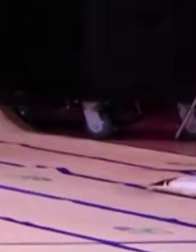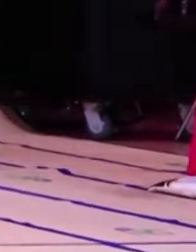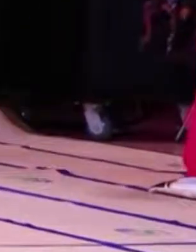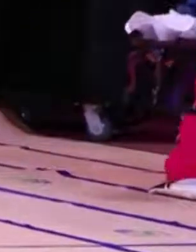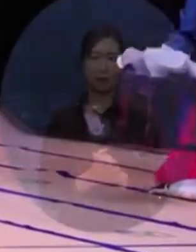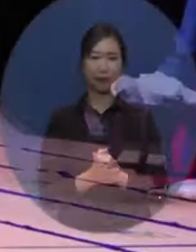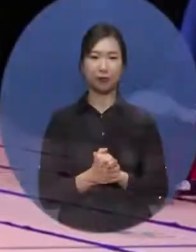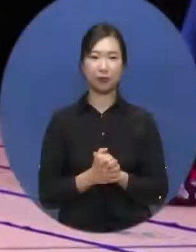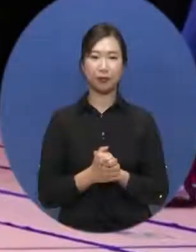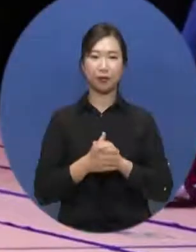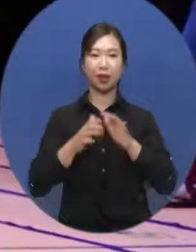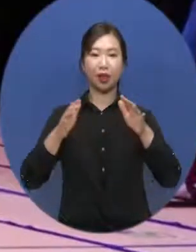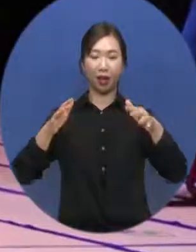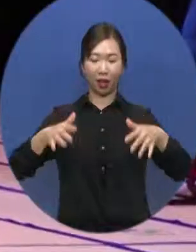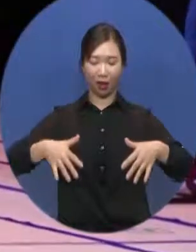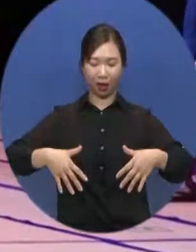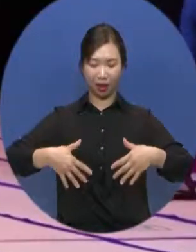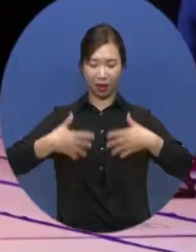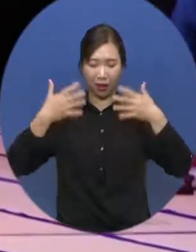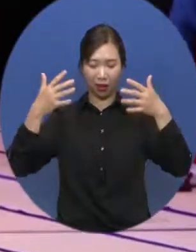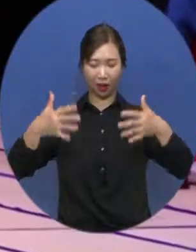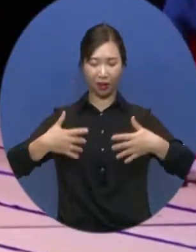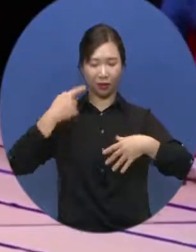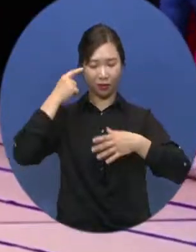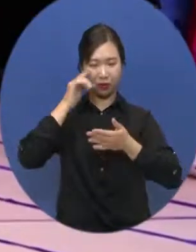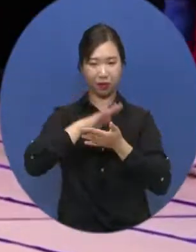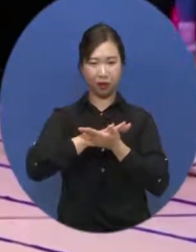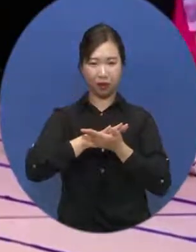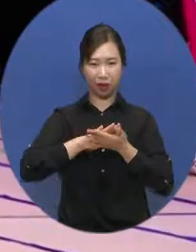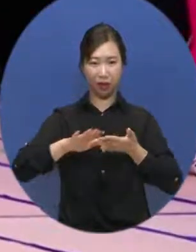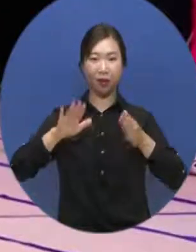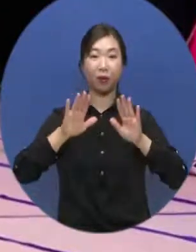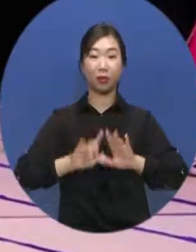바람도 시원한 오늘 토요일